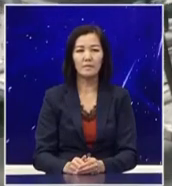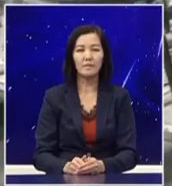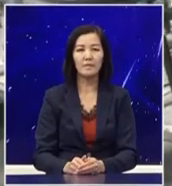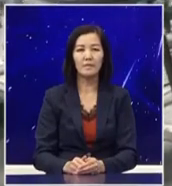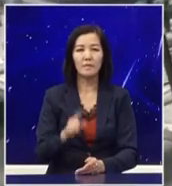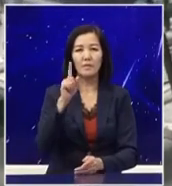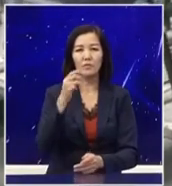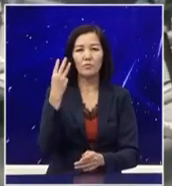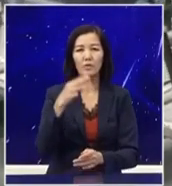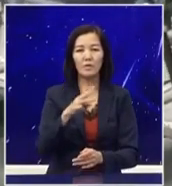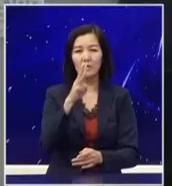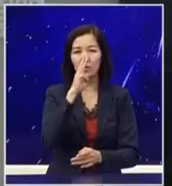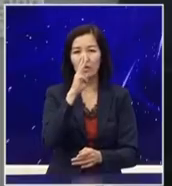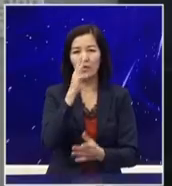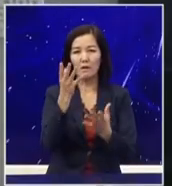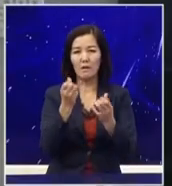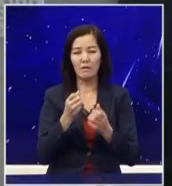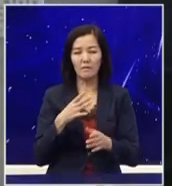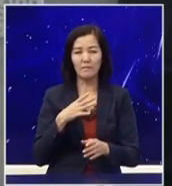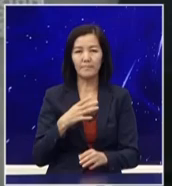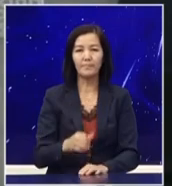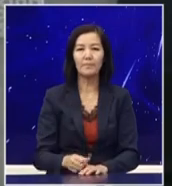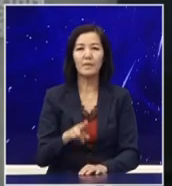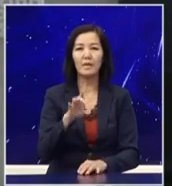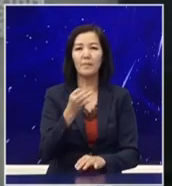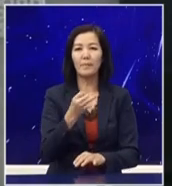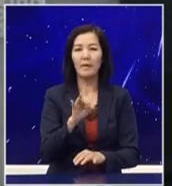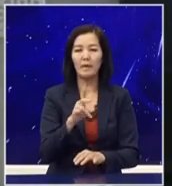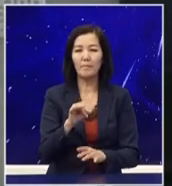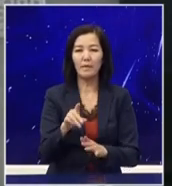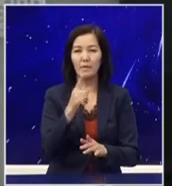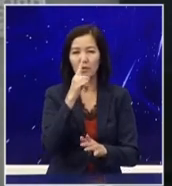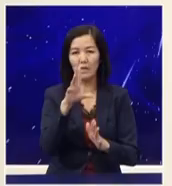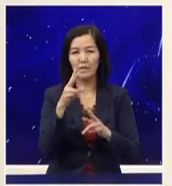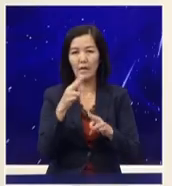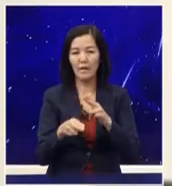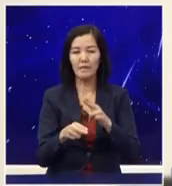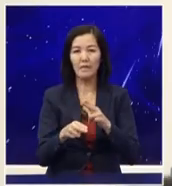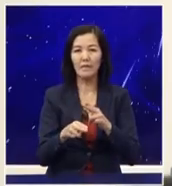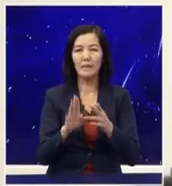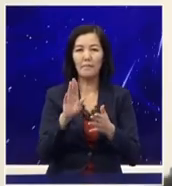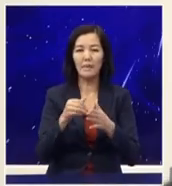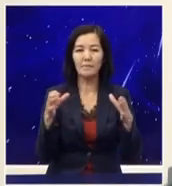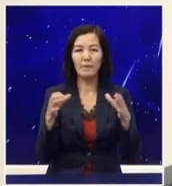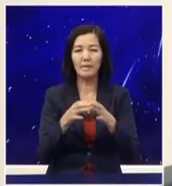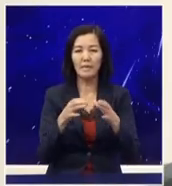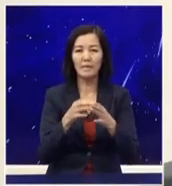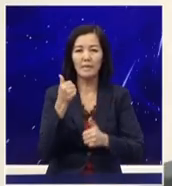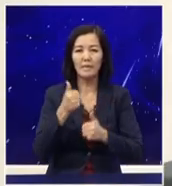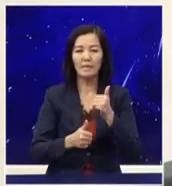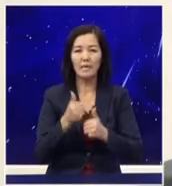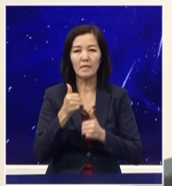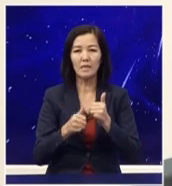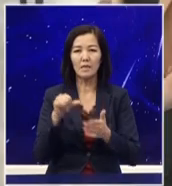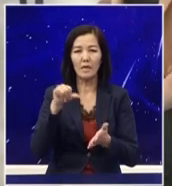руки, как вы считаете? Это на руки. Партияшілік праймериз аяқталуға жақын. Бауыржан Байбек бас партиятынан саяси додаға түсіп